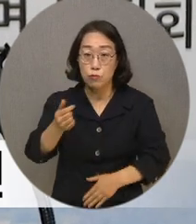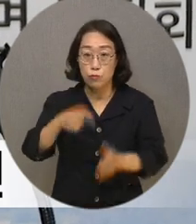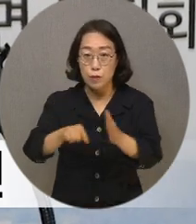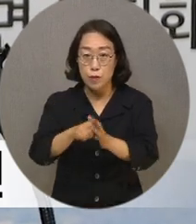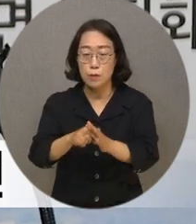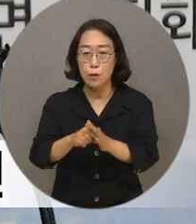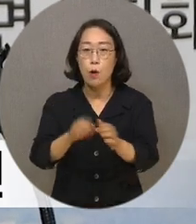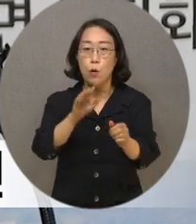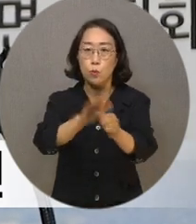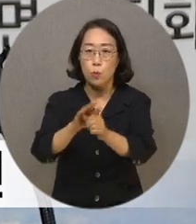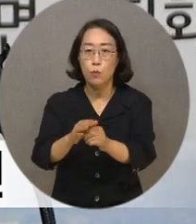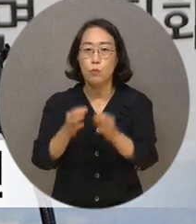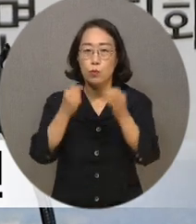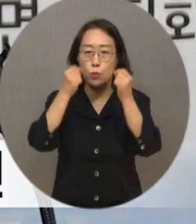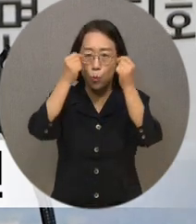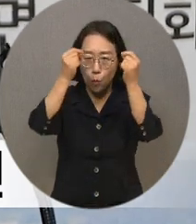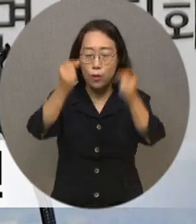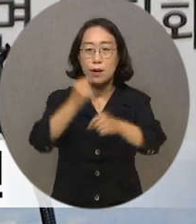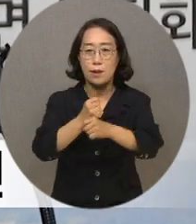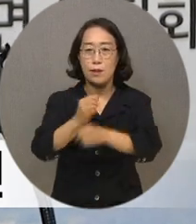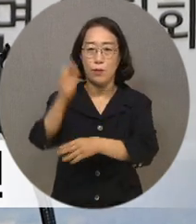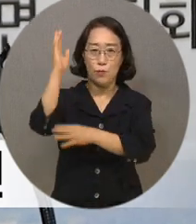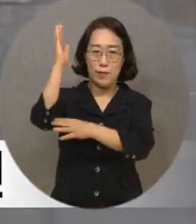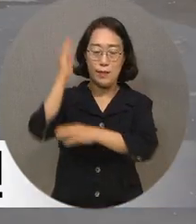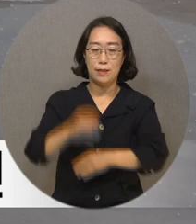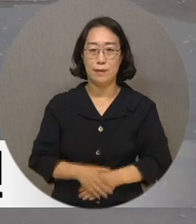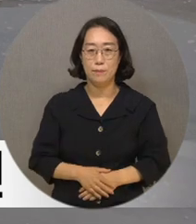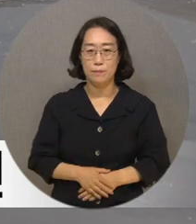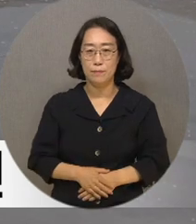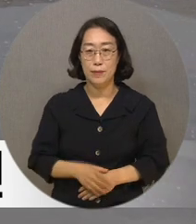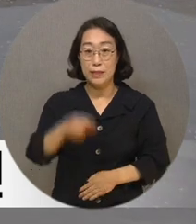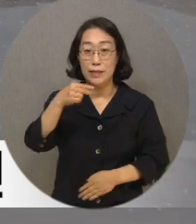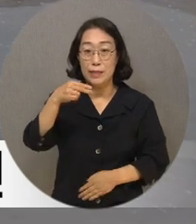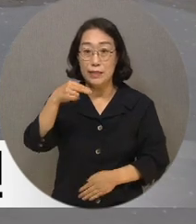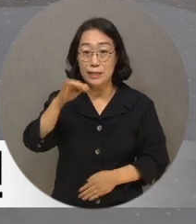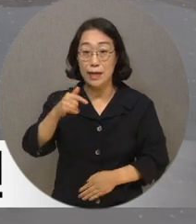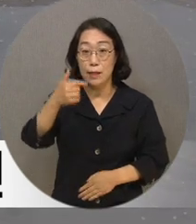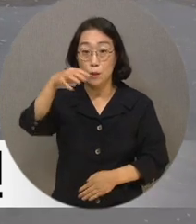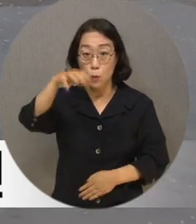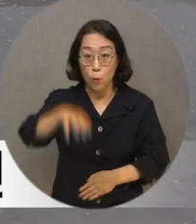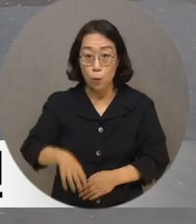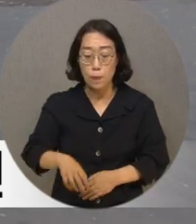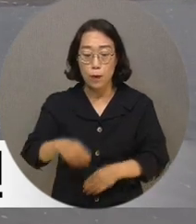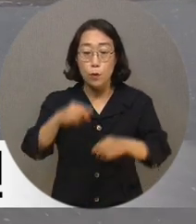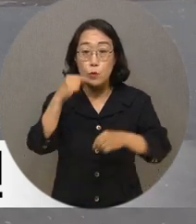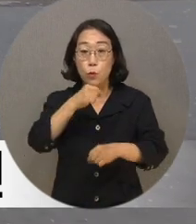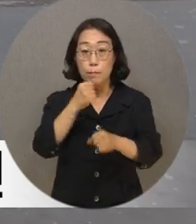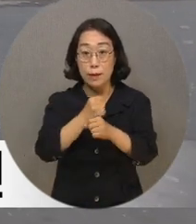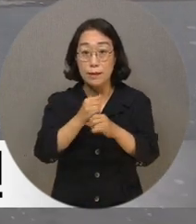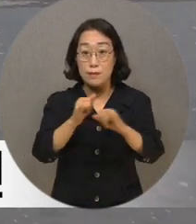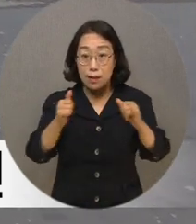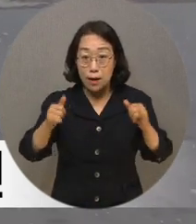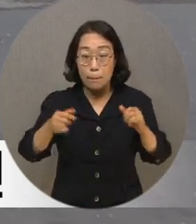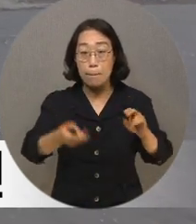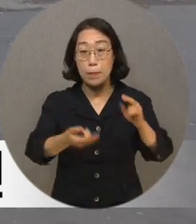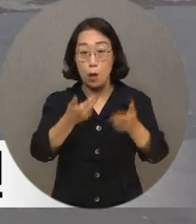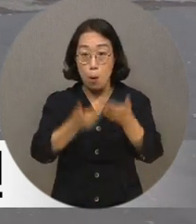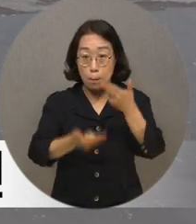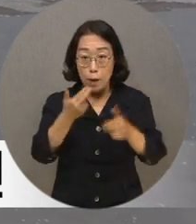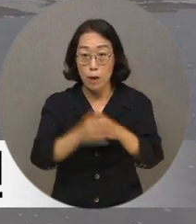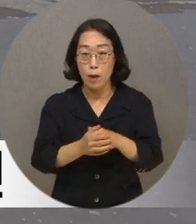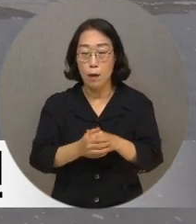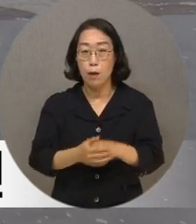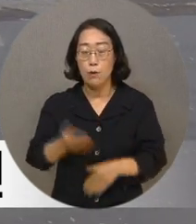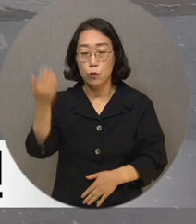마련에 최선을 다하겠다라고 밝혔습니다. 신안 천일염 생산자협회는 지난 2010년부터 신안